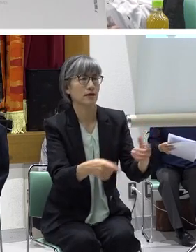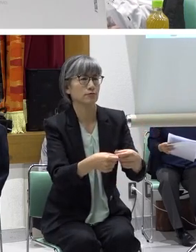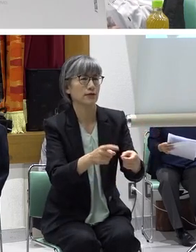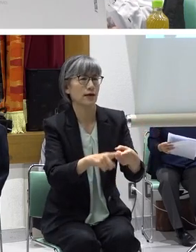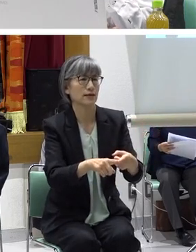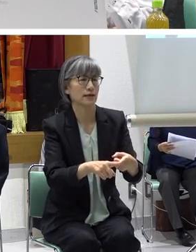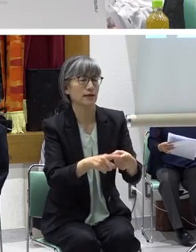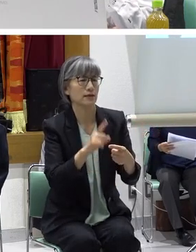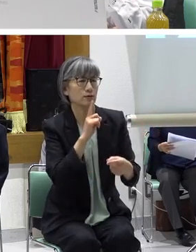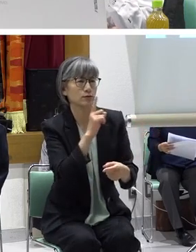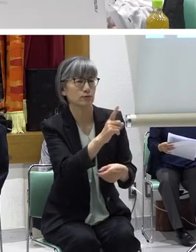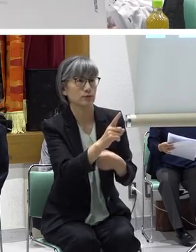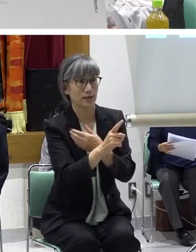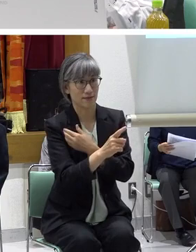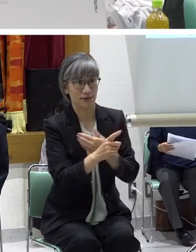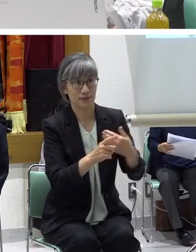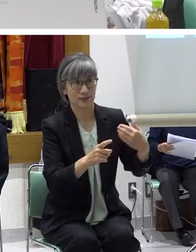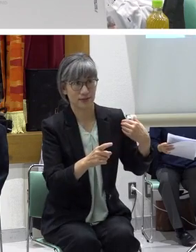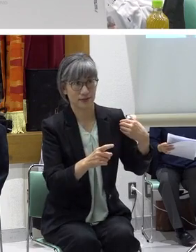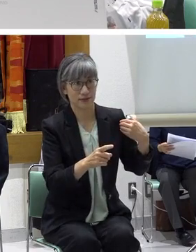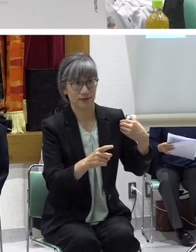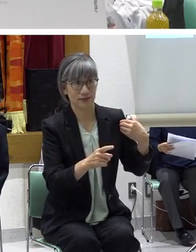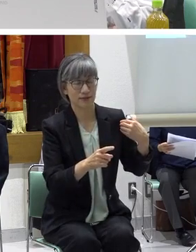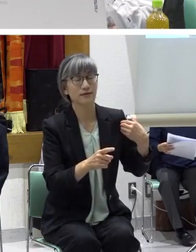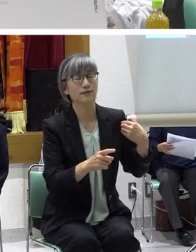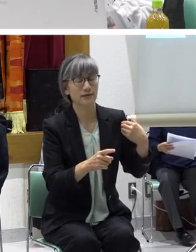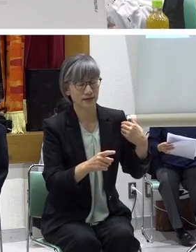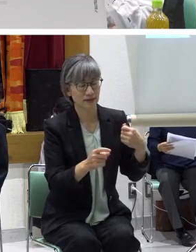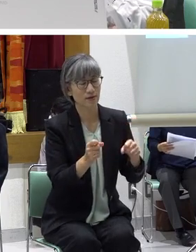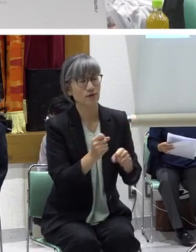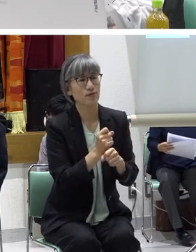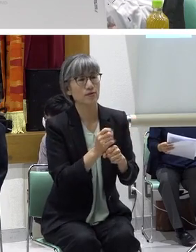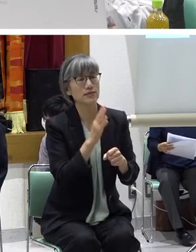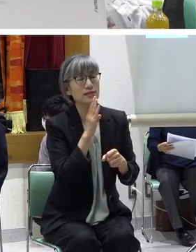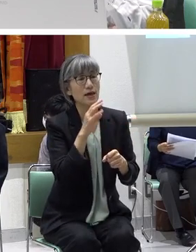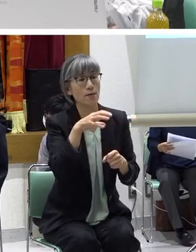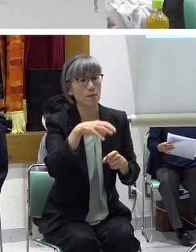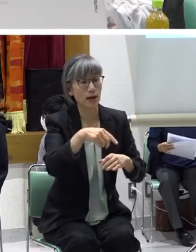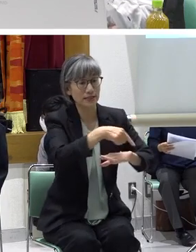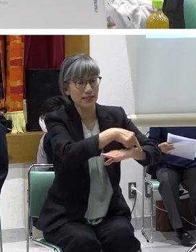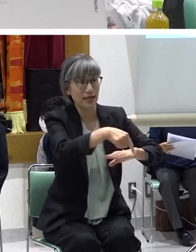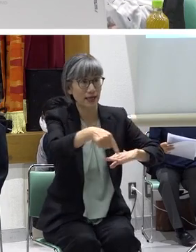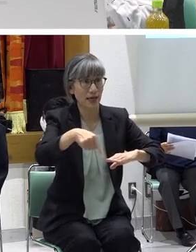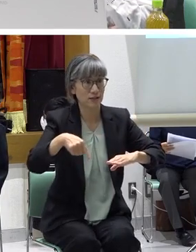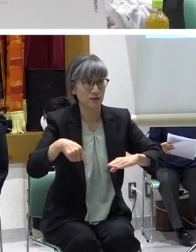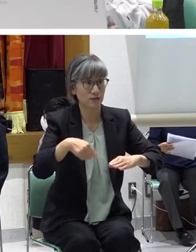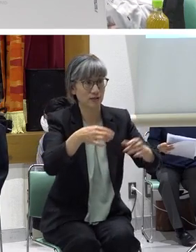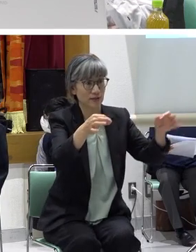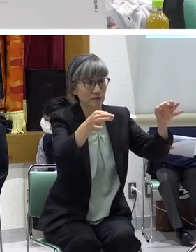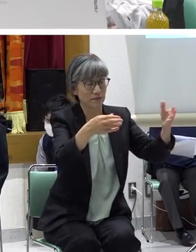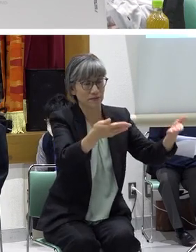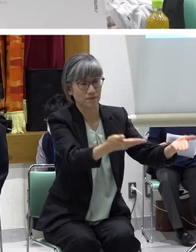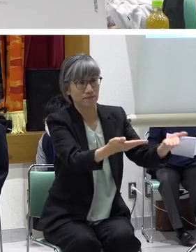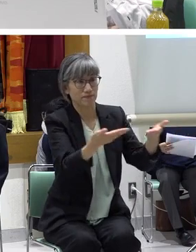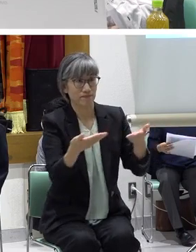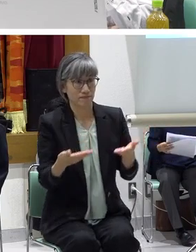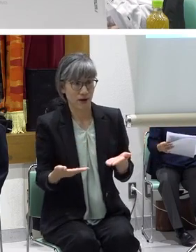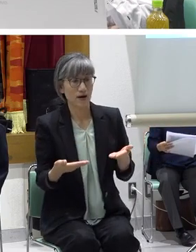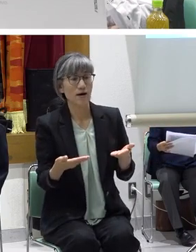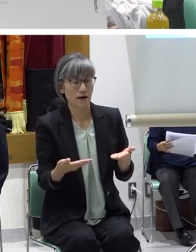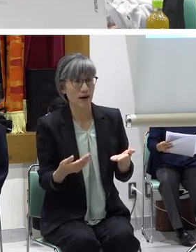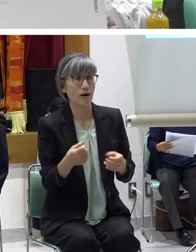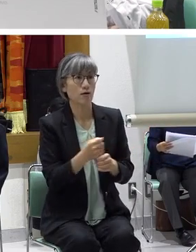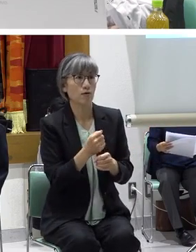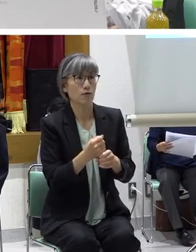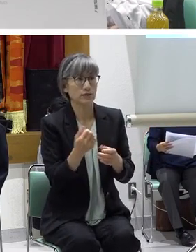ができました。そして工事現場の設計図が出来上がった段階で、工事を行う前